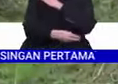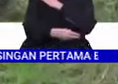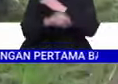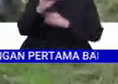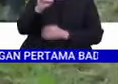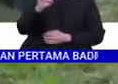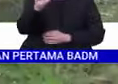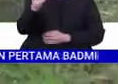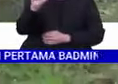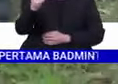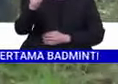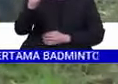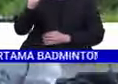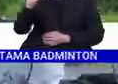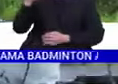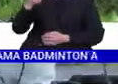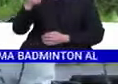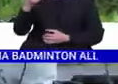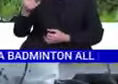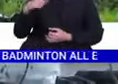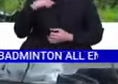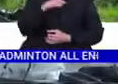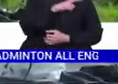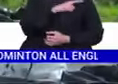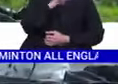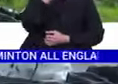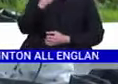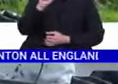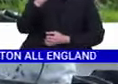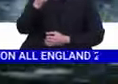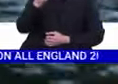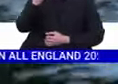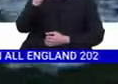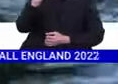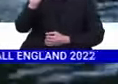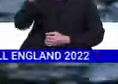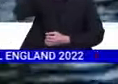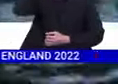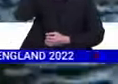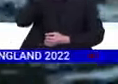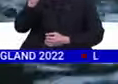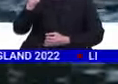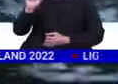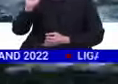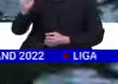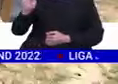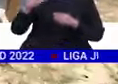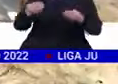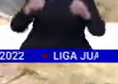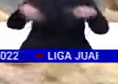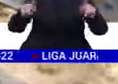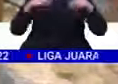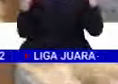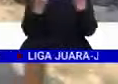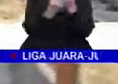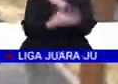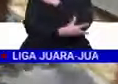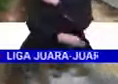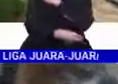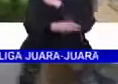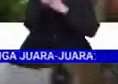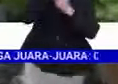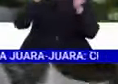Alamsyah merupakan inisiatif lembaga zakat Selangor olds dan May bagi memberi peluang kepada golongan tersebut